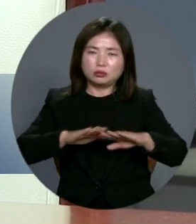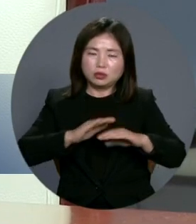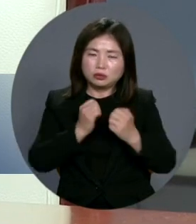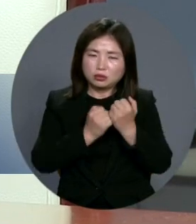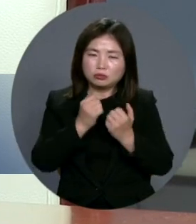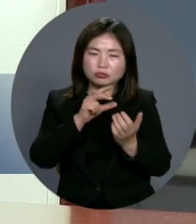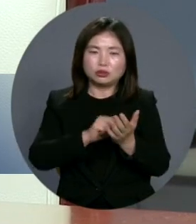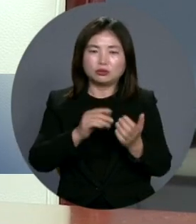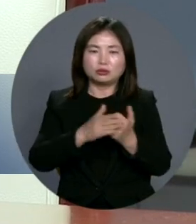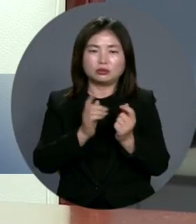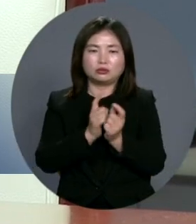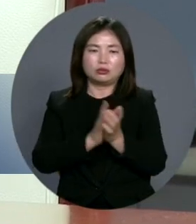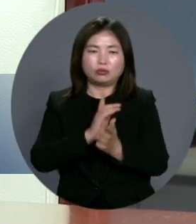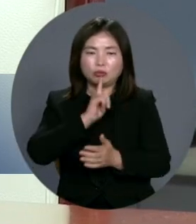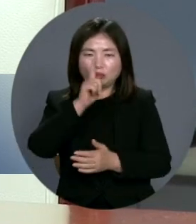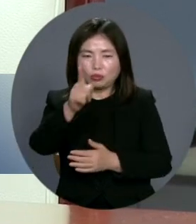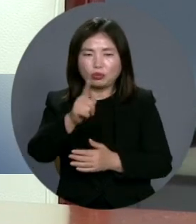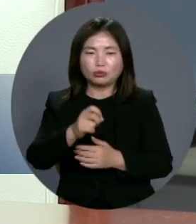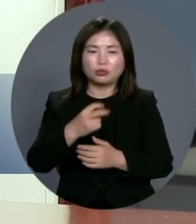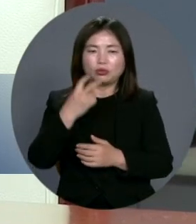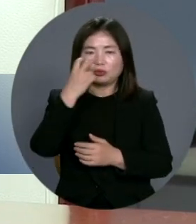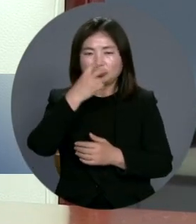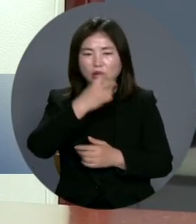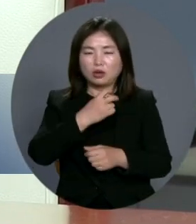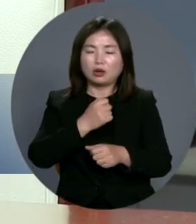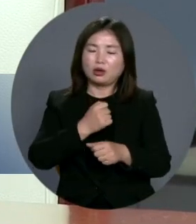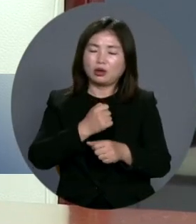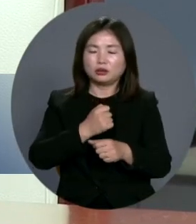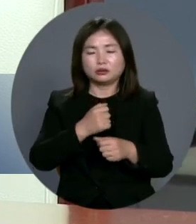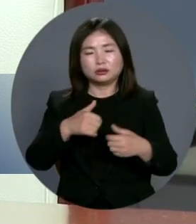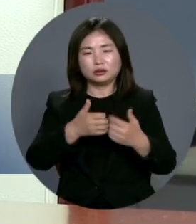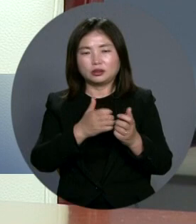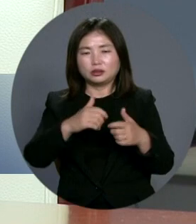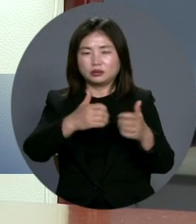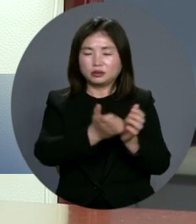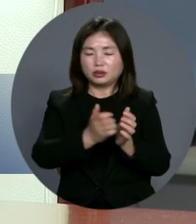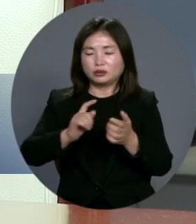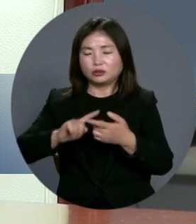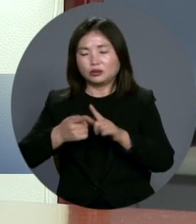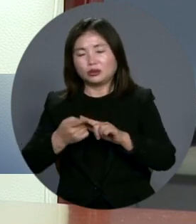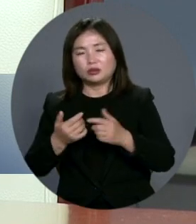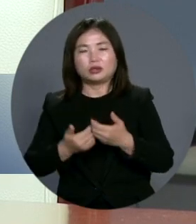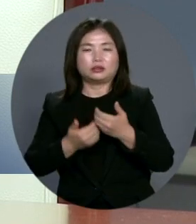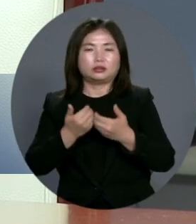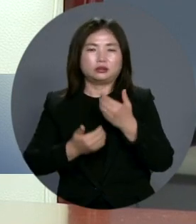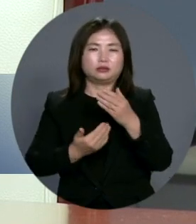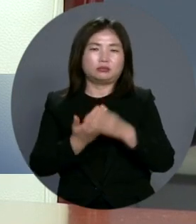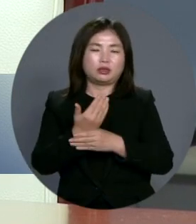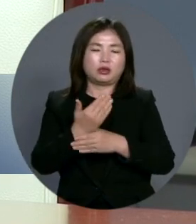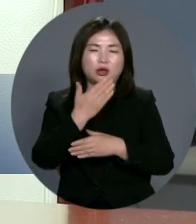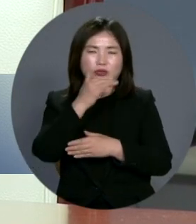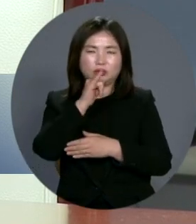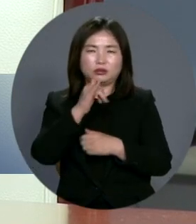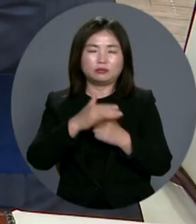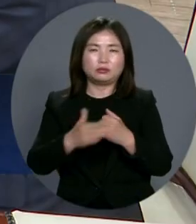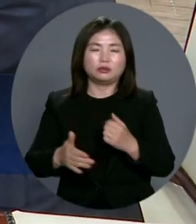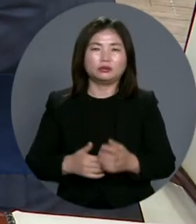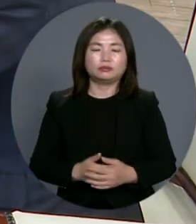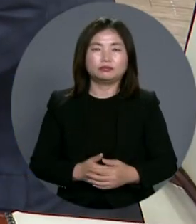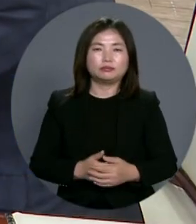직접 뭐 고소를 한다든가 그 인지하기는 기간간에 좀 그 좀 갈등